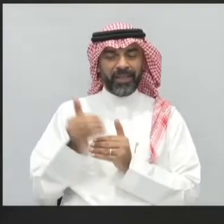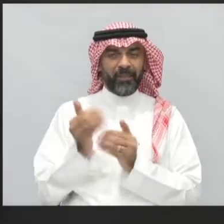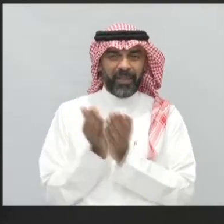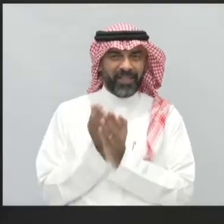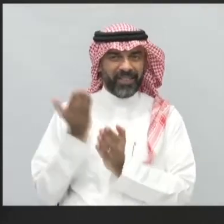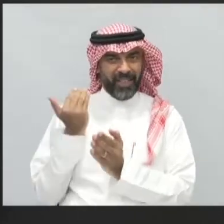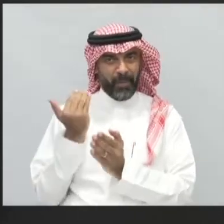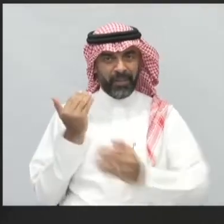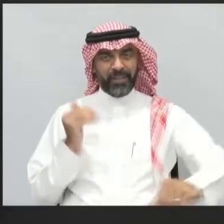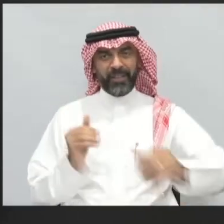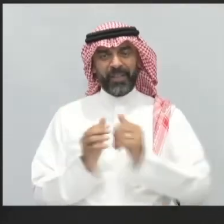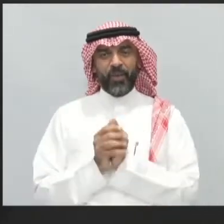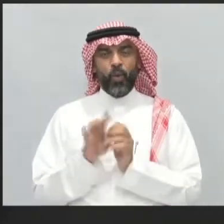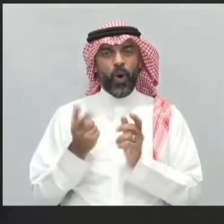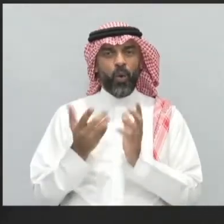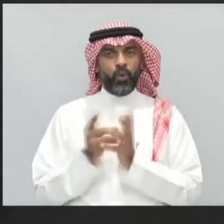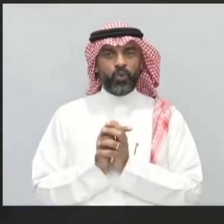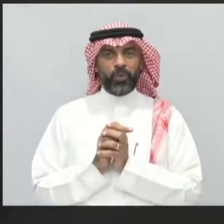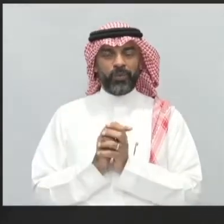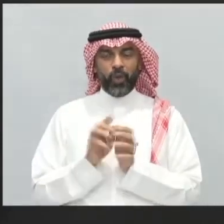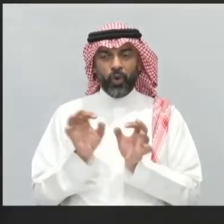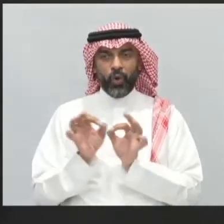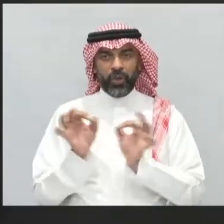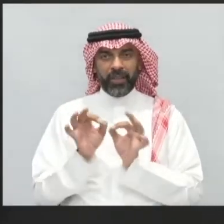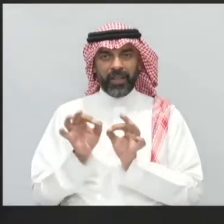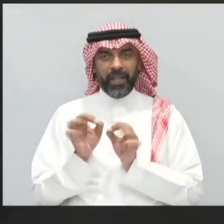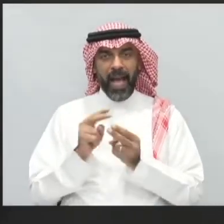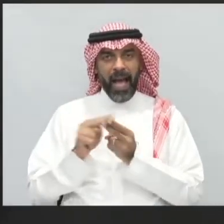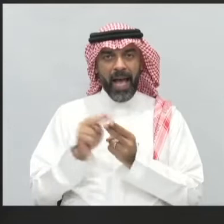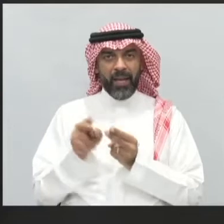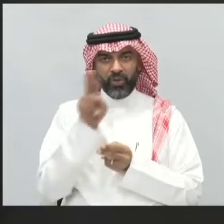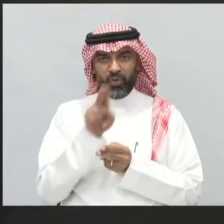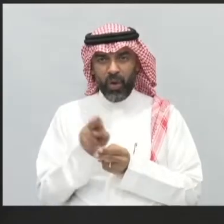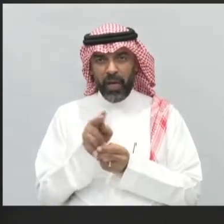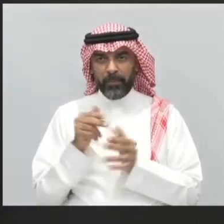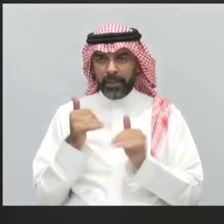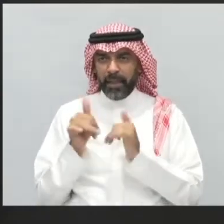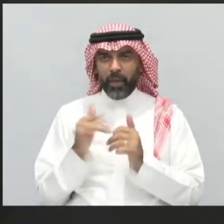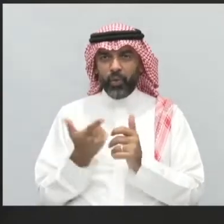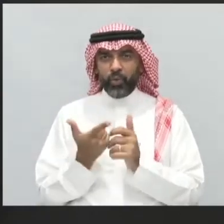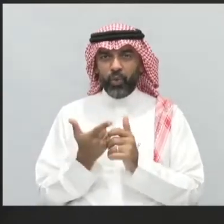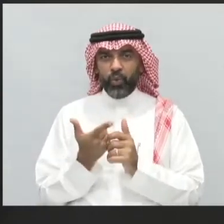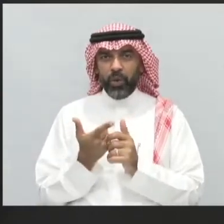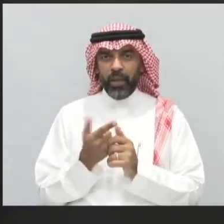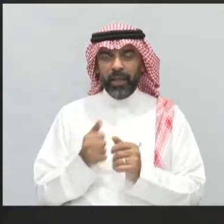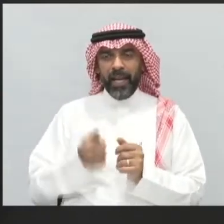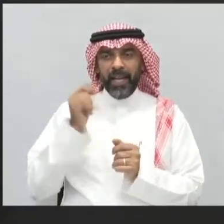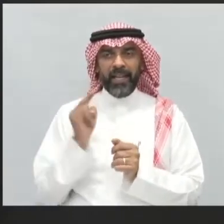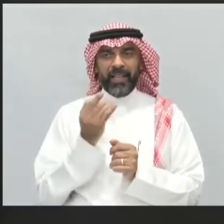للدرس السابق وهو خطه حل المساله بطريقه الاستدلال